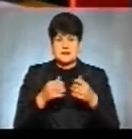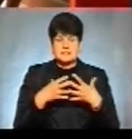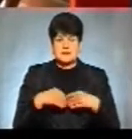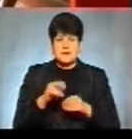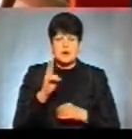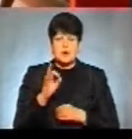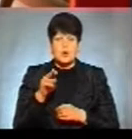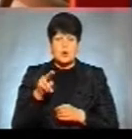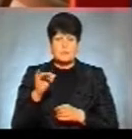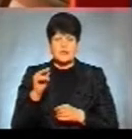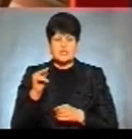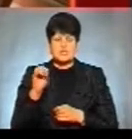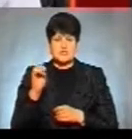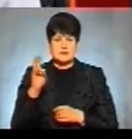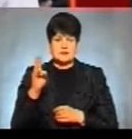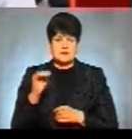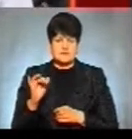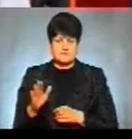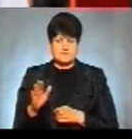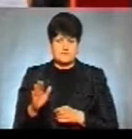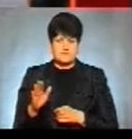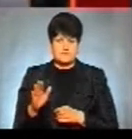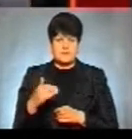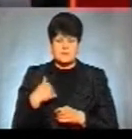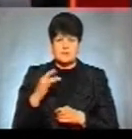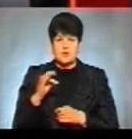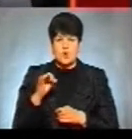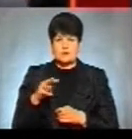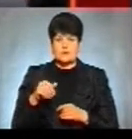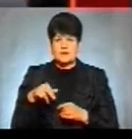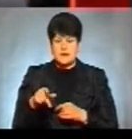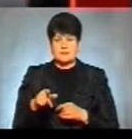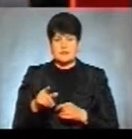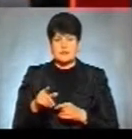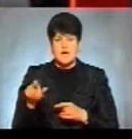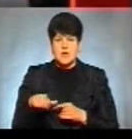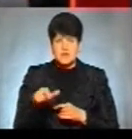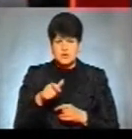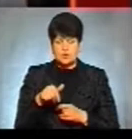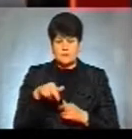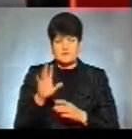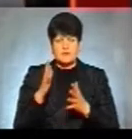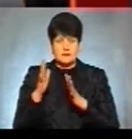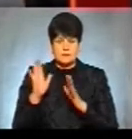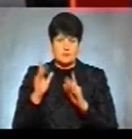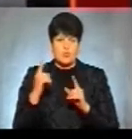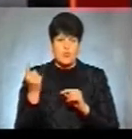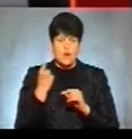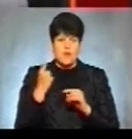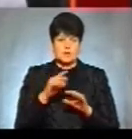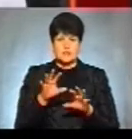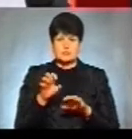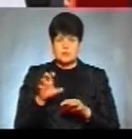акція «Запроси дитину на свята у родину». Ми з Ромчиком підемо на річку, поїдемо до лісу, будемо гуляти з псом,